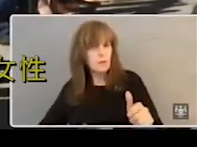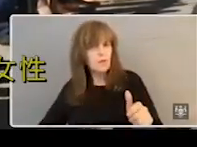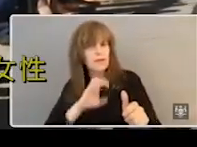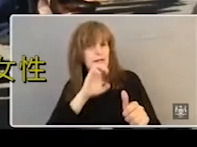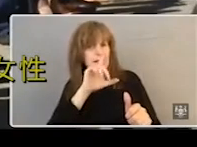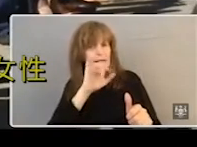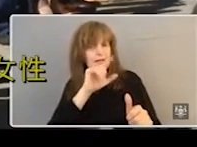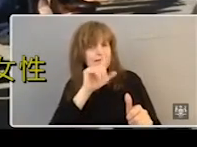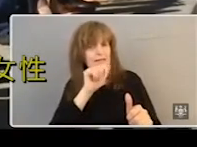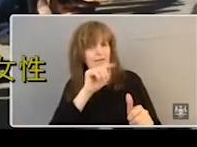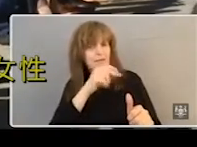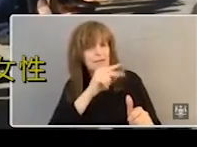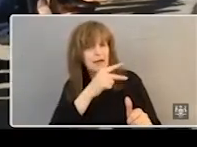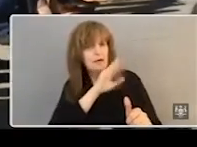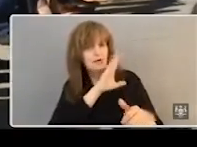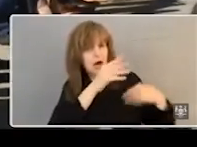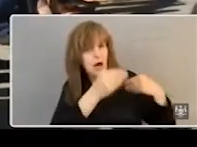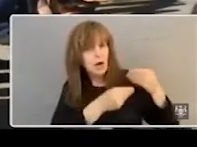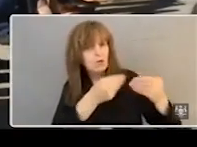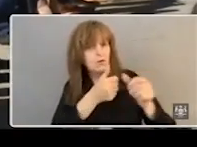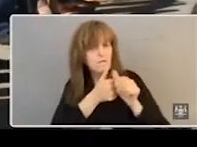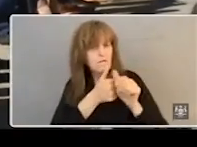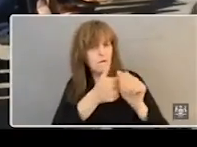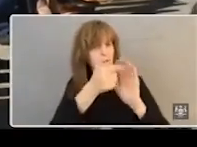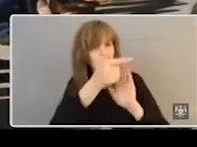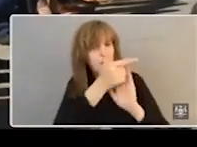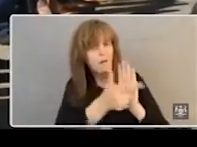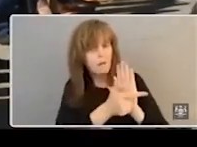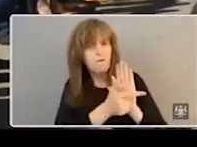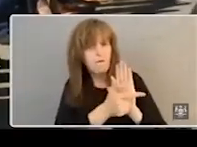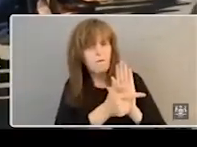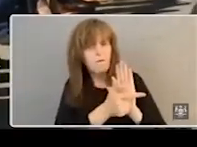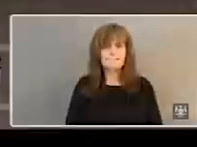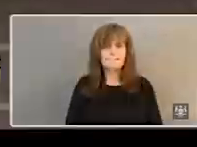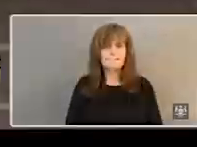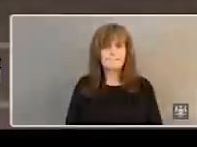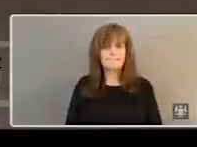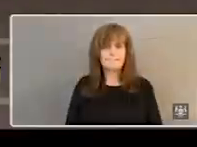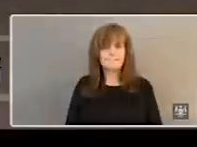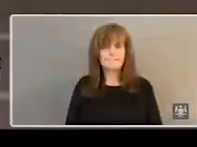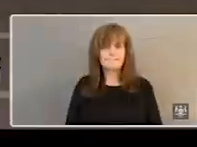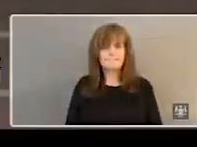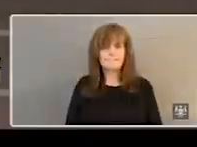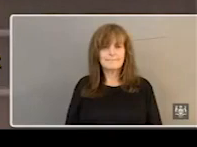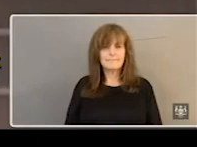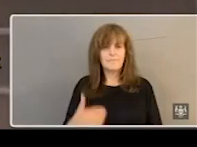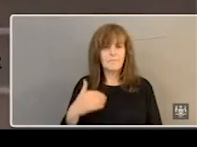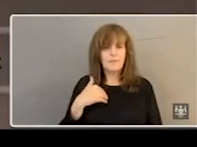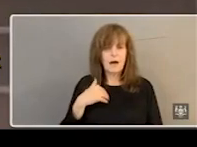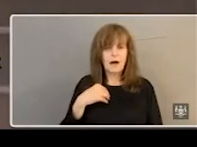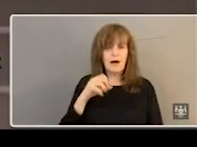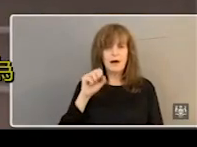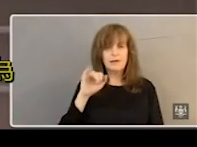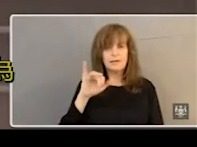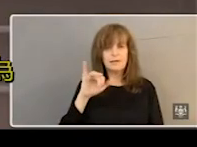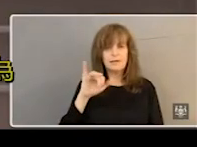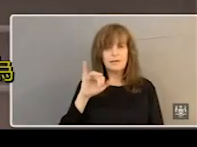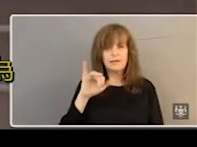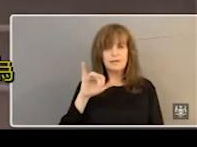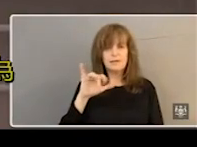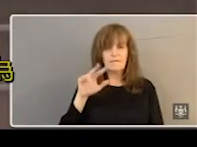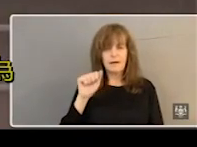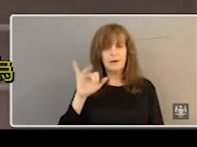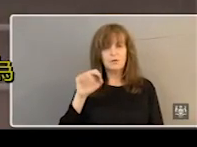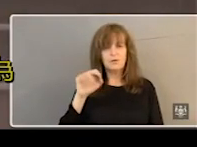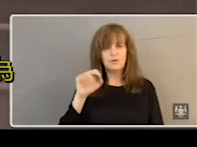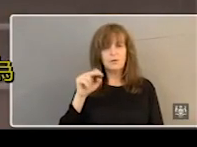30人，包括7名女性，上届女性阁员为9人。备受瞩目的是前司法厅长琼斯接替退出政